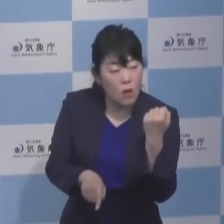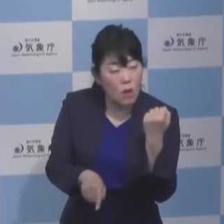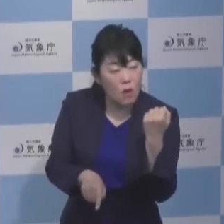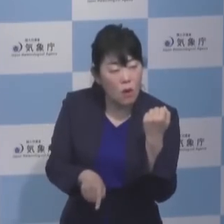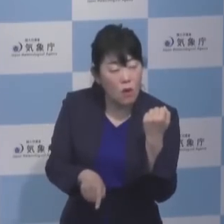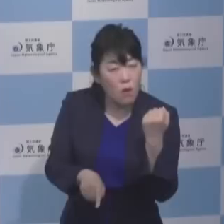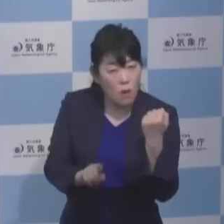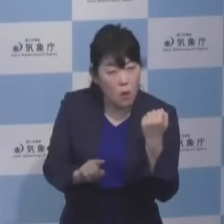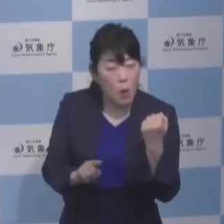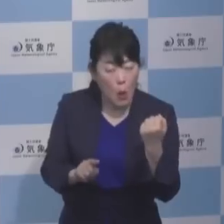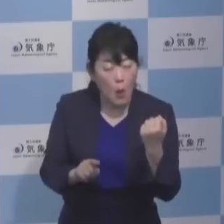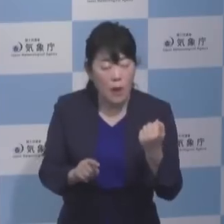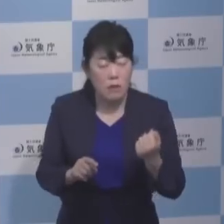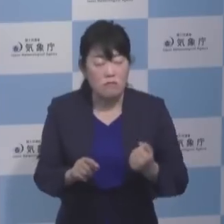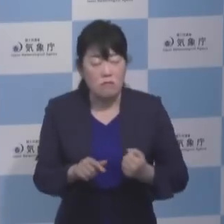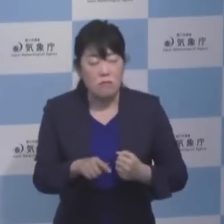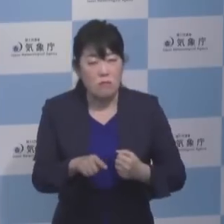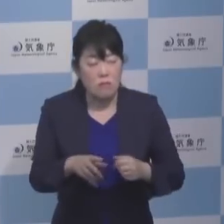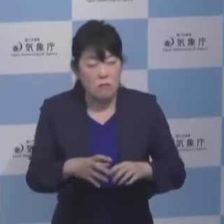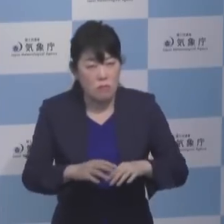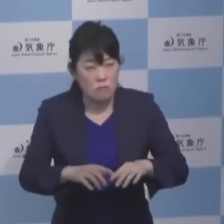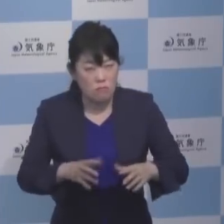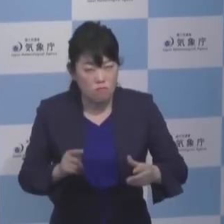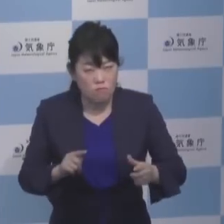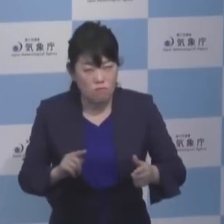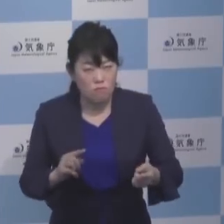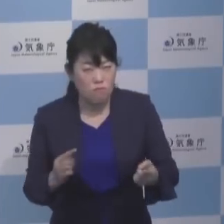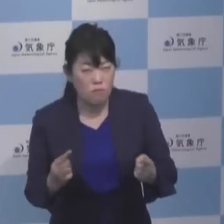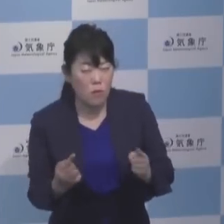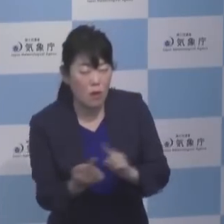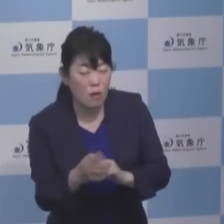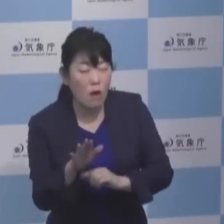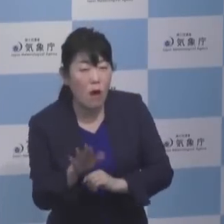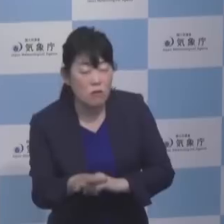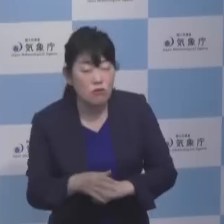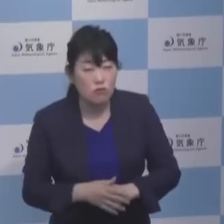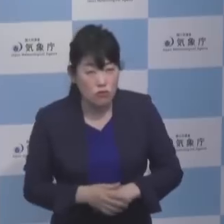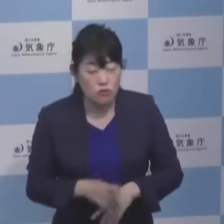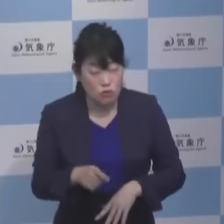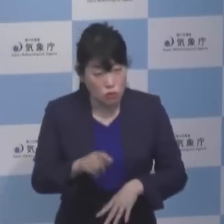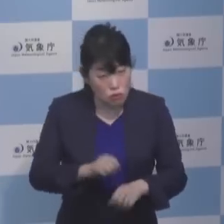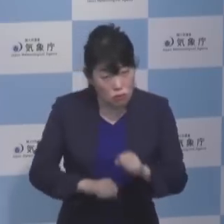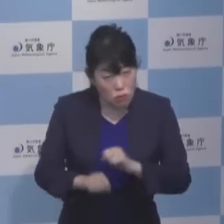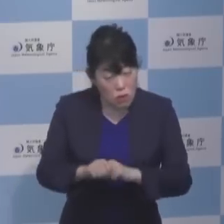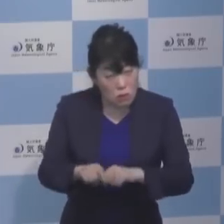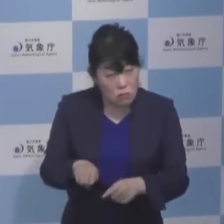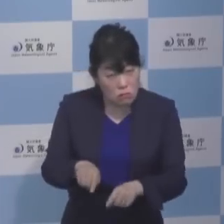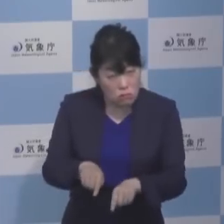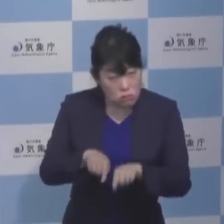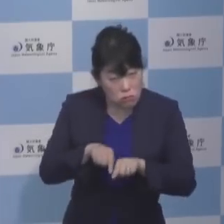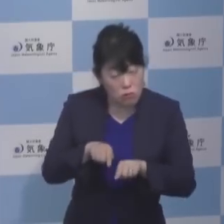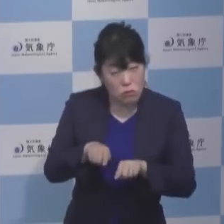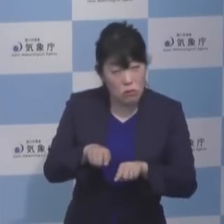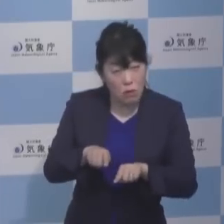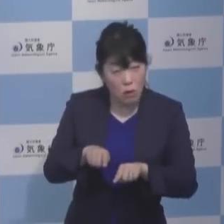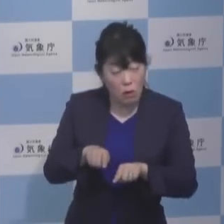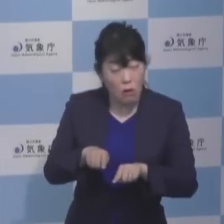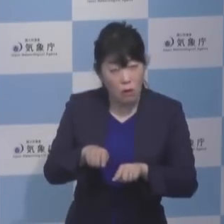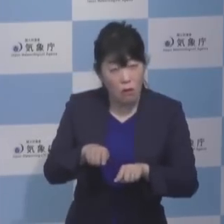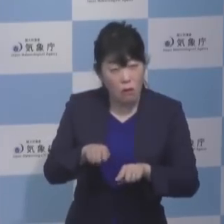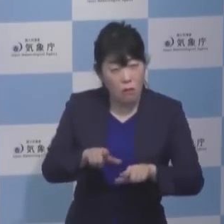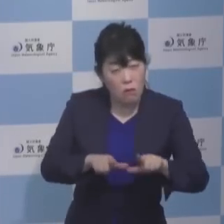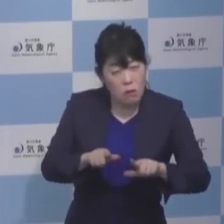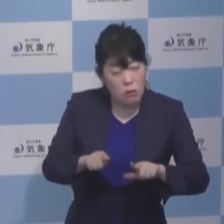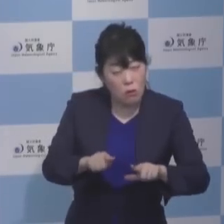大しているんですけれども、今回もまあそういったこう動きに即した形で起きているというふうに見てらっしゃるんでしょうか。 ま